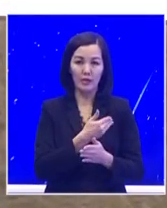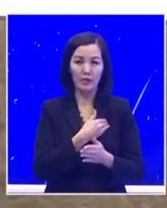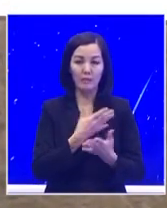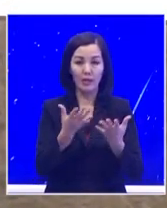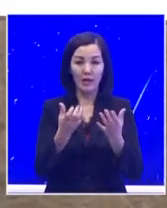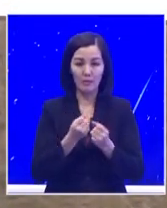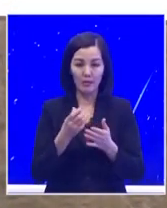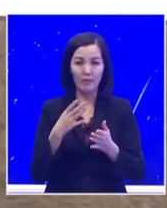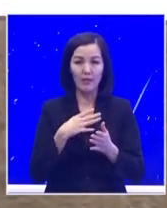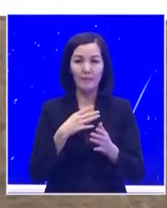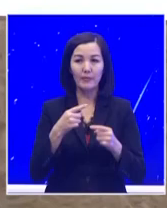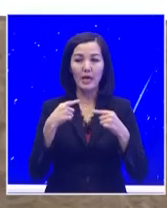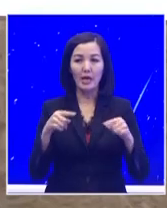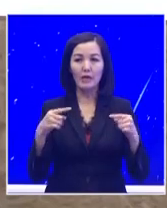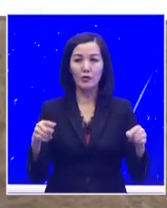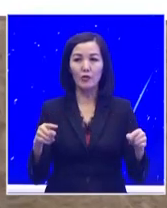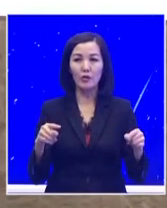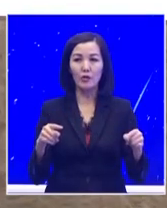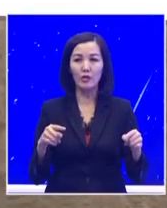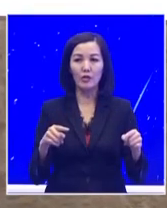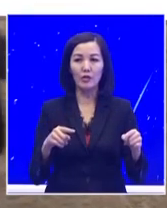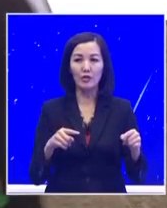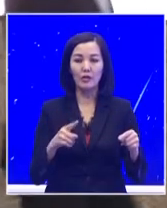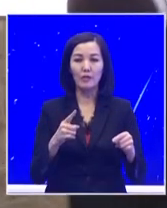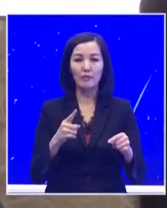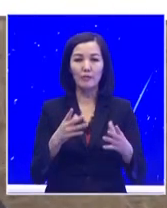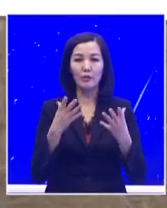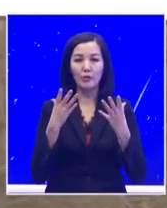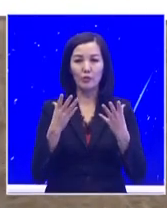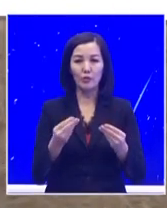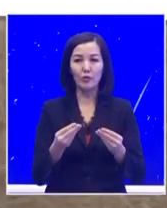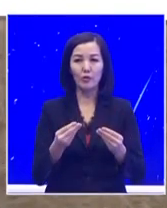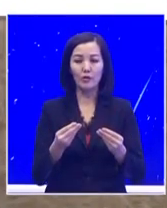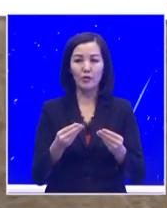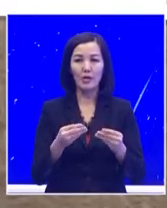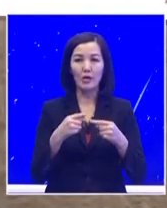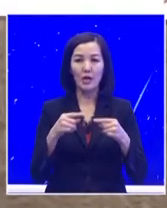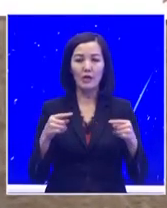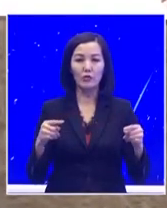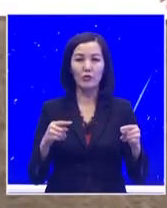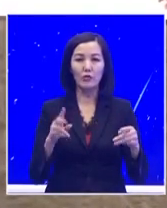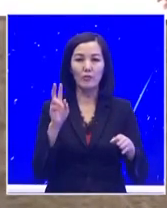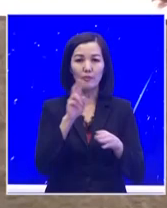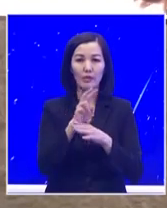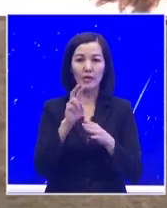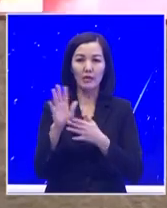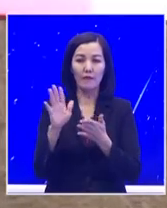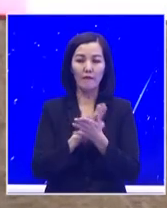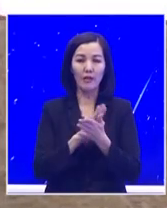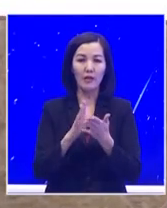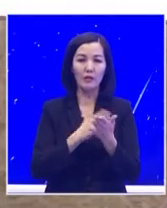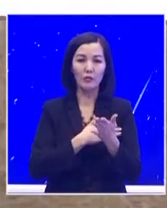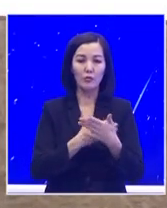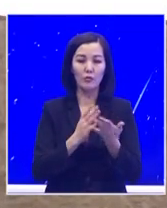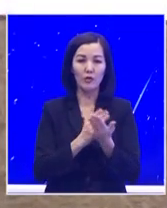ол кісі барып, әртүрлі күнде, немесе бір күнде енді атап өтемін, әртүрлі күнде, әр жерде бар волонтер жасайтын болса,